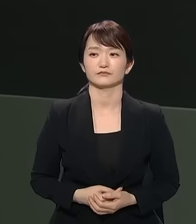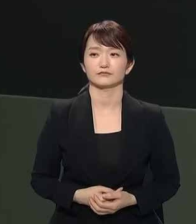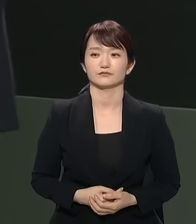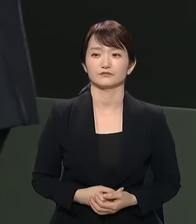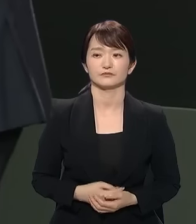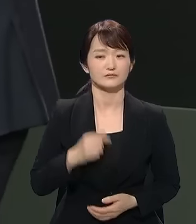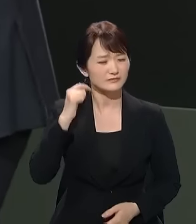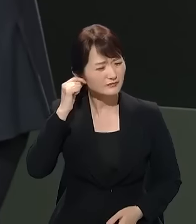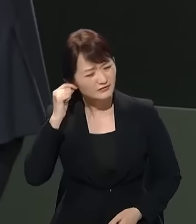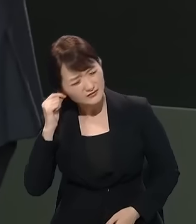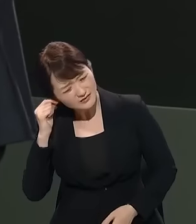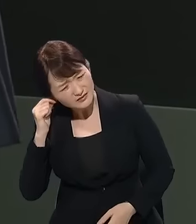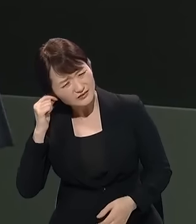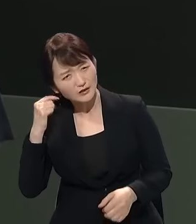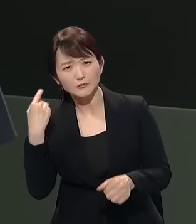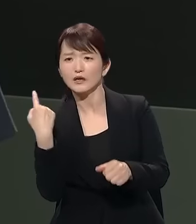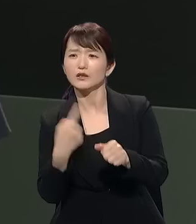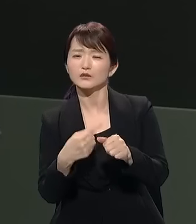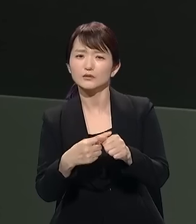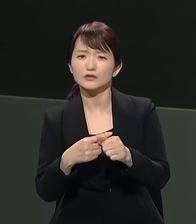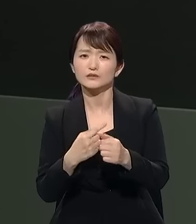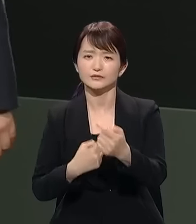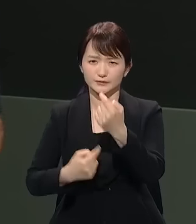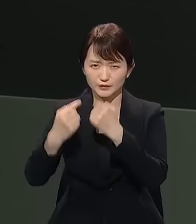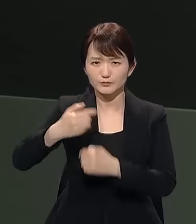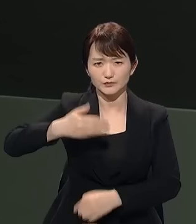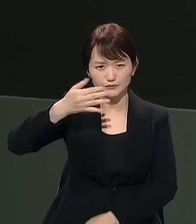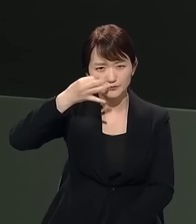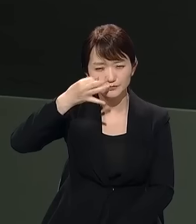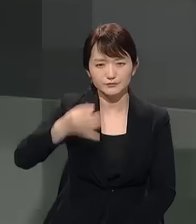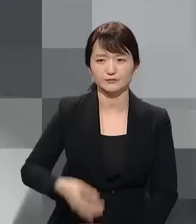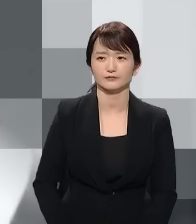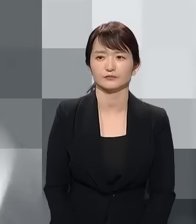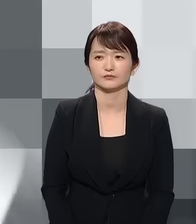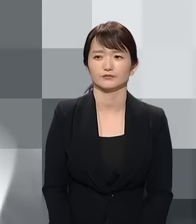귀 잡아 당겨 욕설입니다. 자, 제보 영상 만나보시죠.